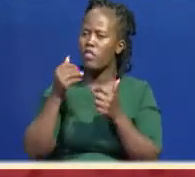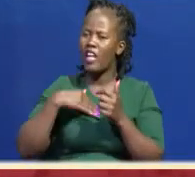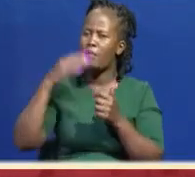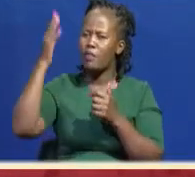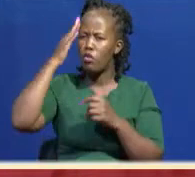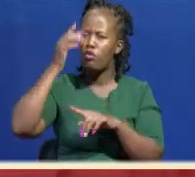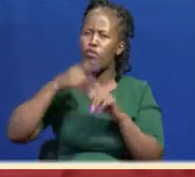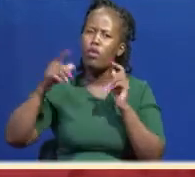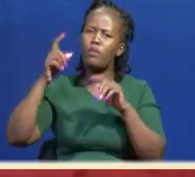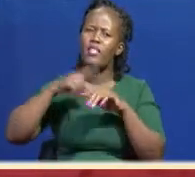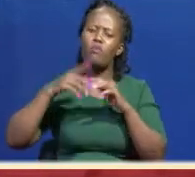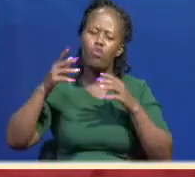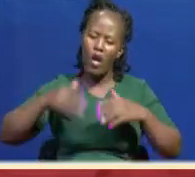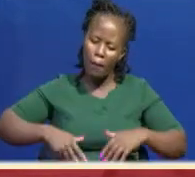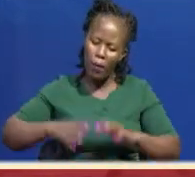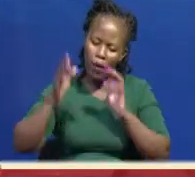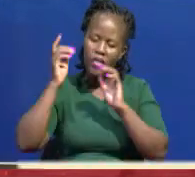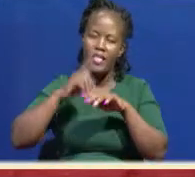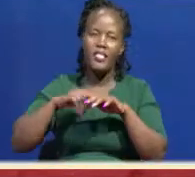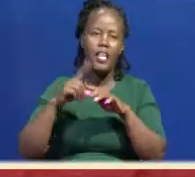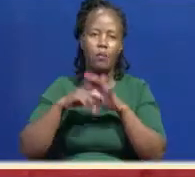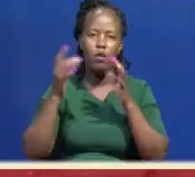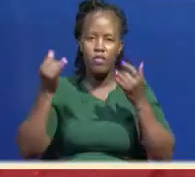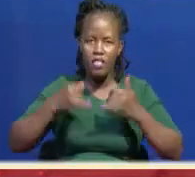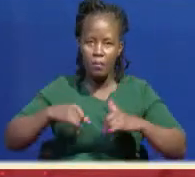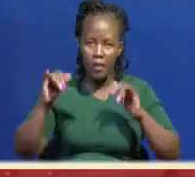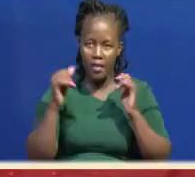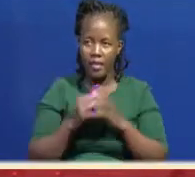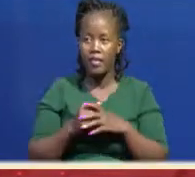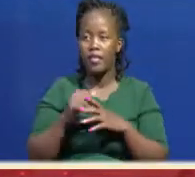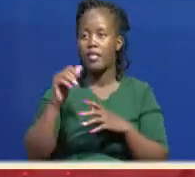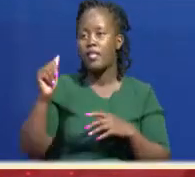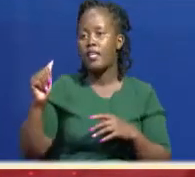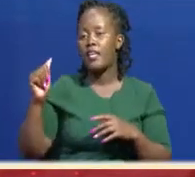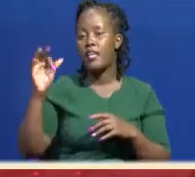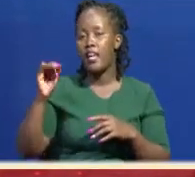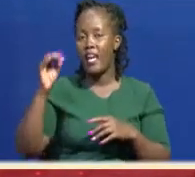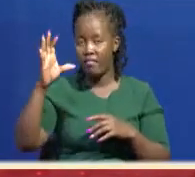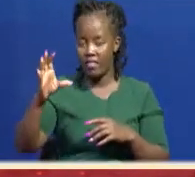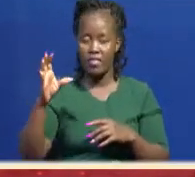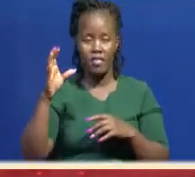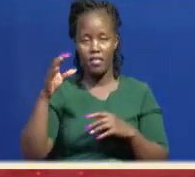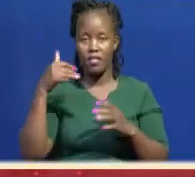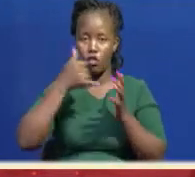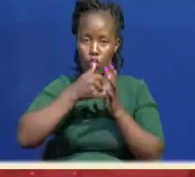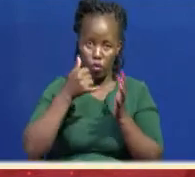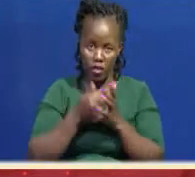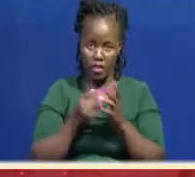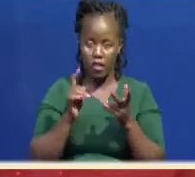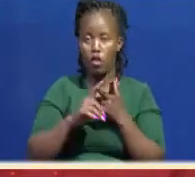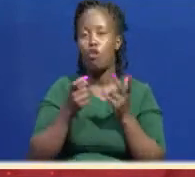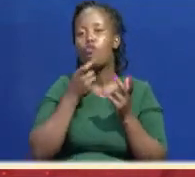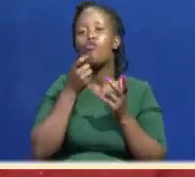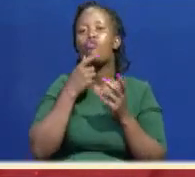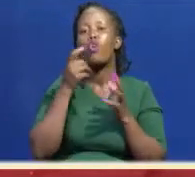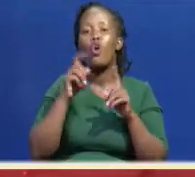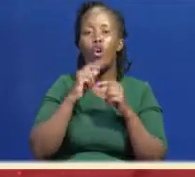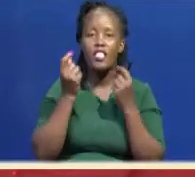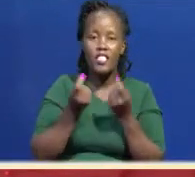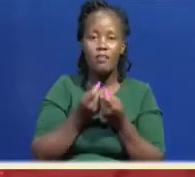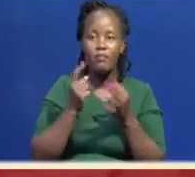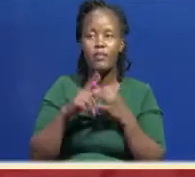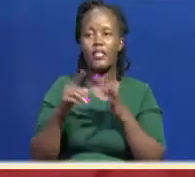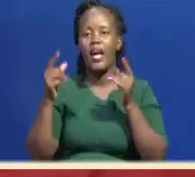tuzaliwe, tangu tuwe na uhuru Kenya. AFC ni moja yao, Gor Mahia,